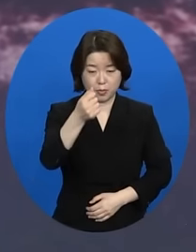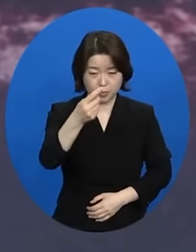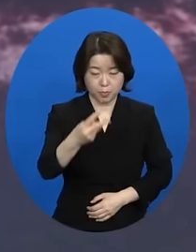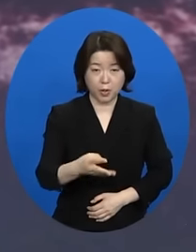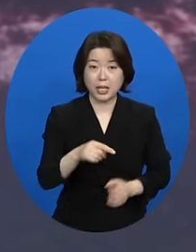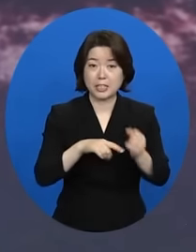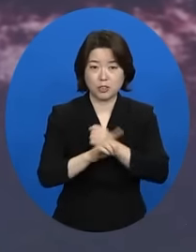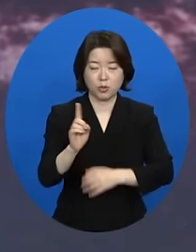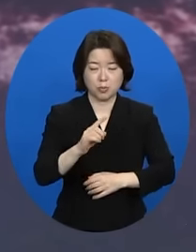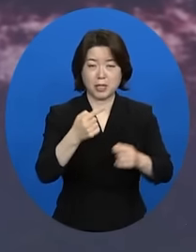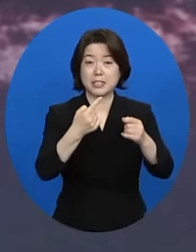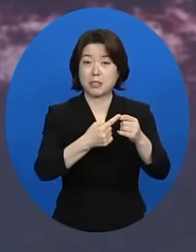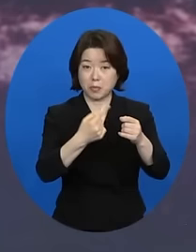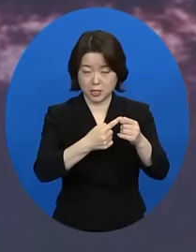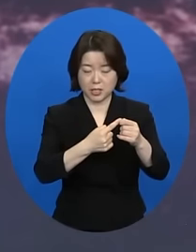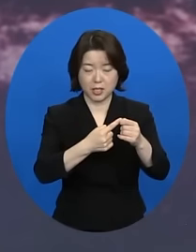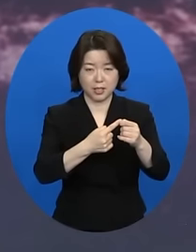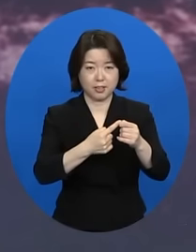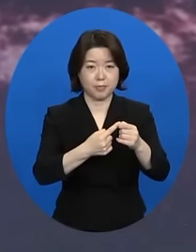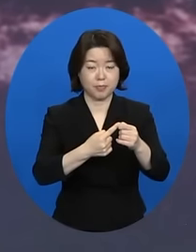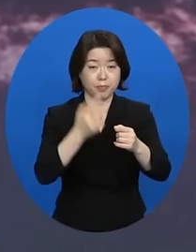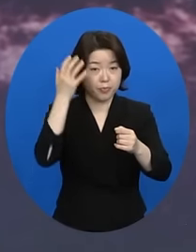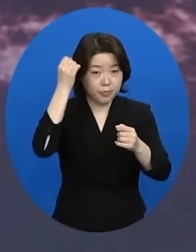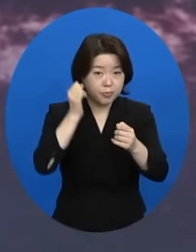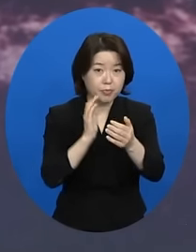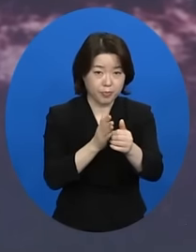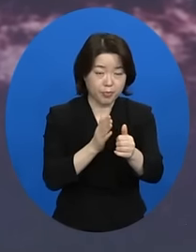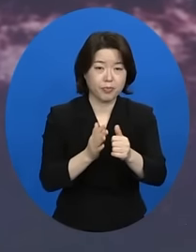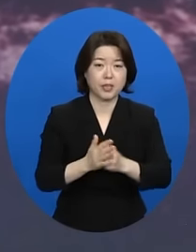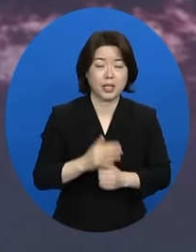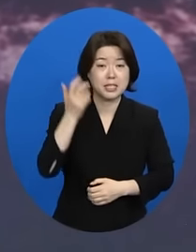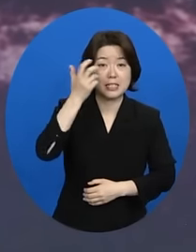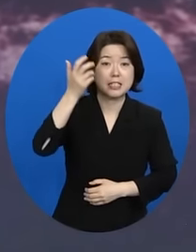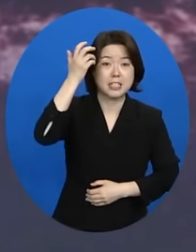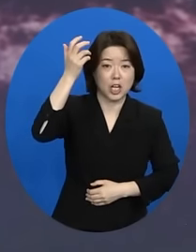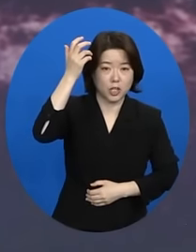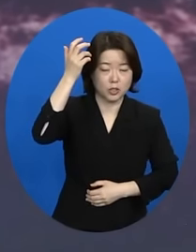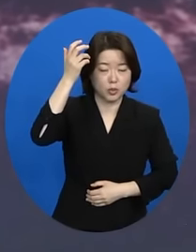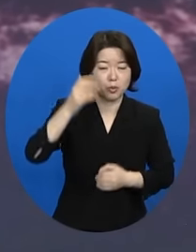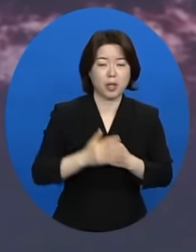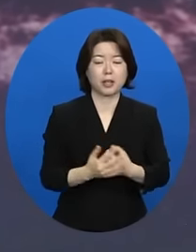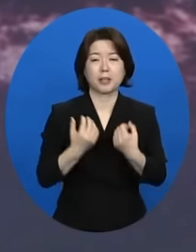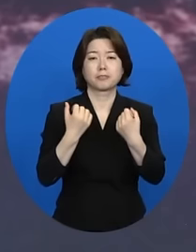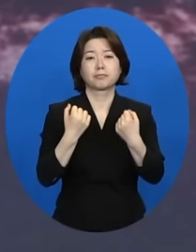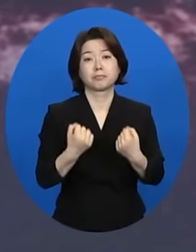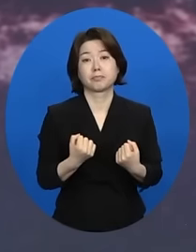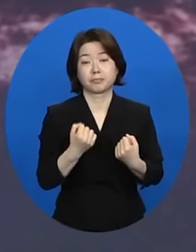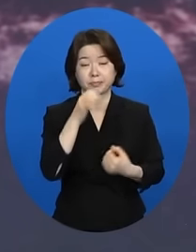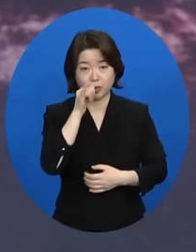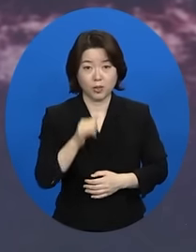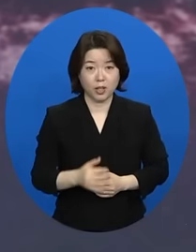중에 첫 번째가 무엇이냐면 기억하십시오. 영적인 안주입니다.